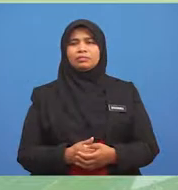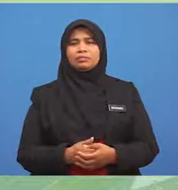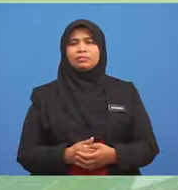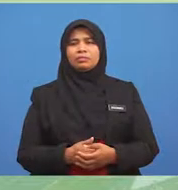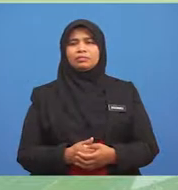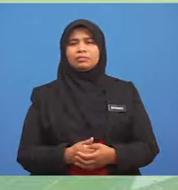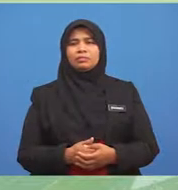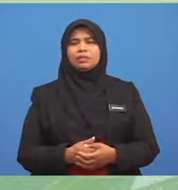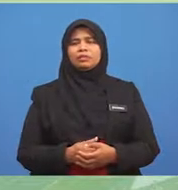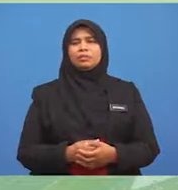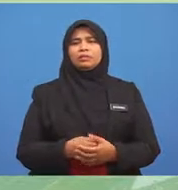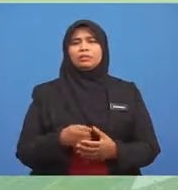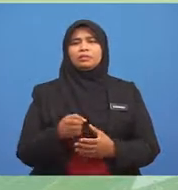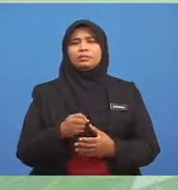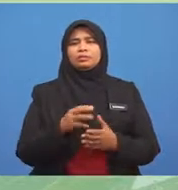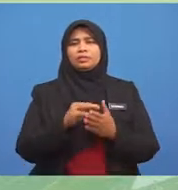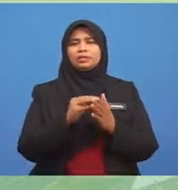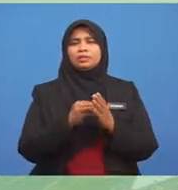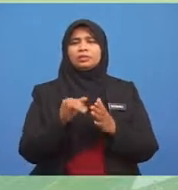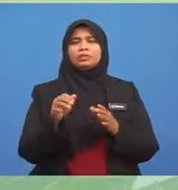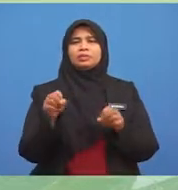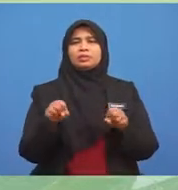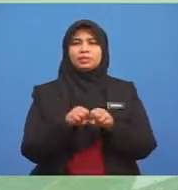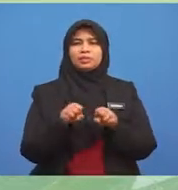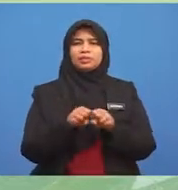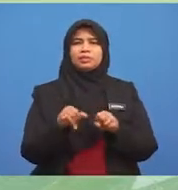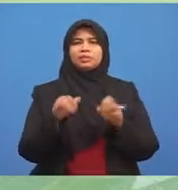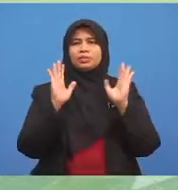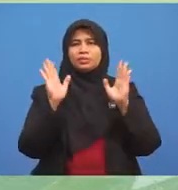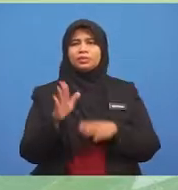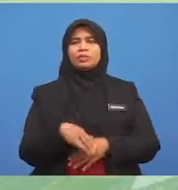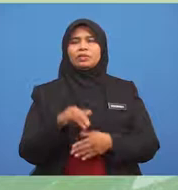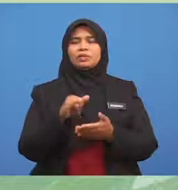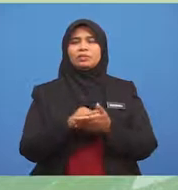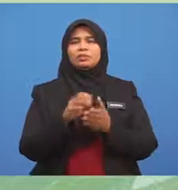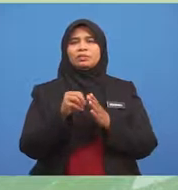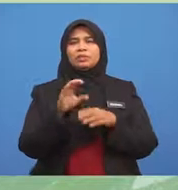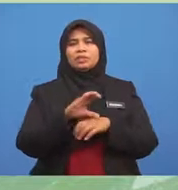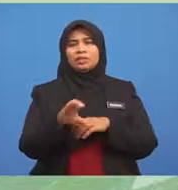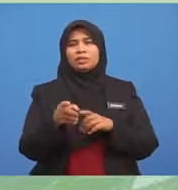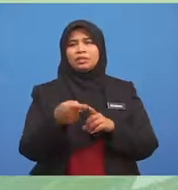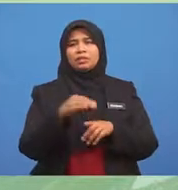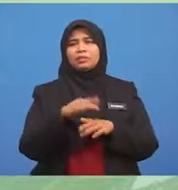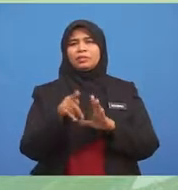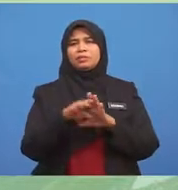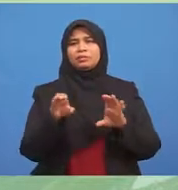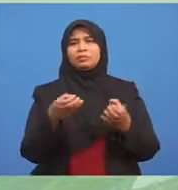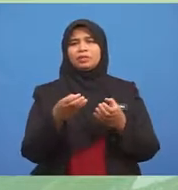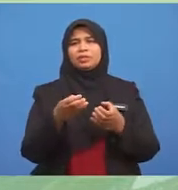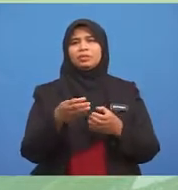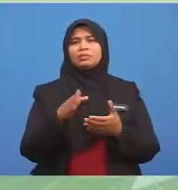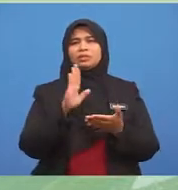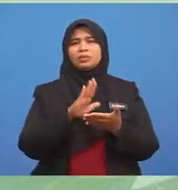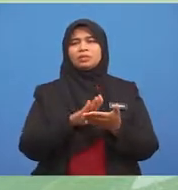wal munkar. Mafhumnya, sesungguhnya solat itu mencegah daripada perbuatan